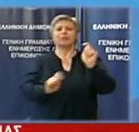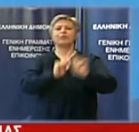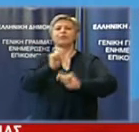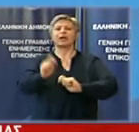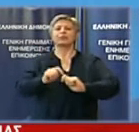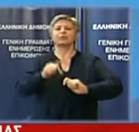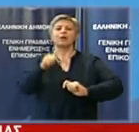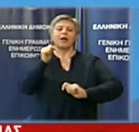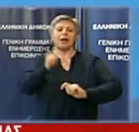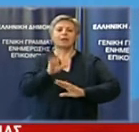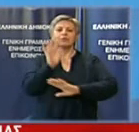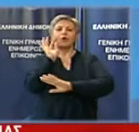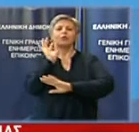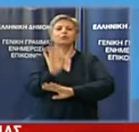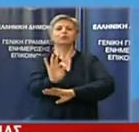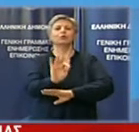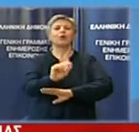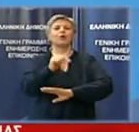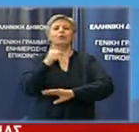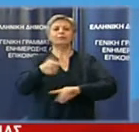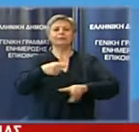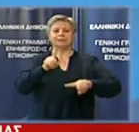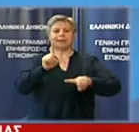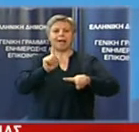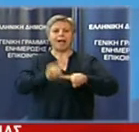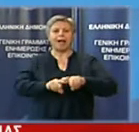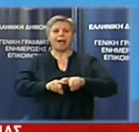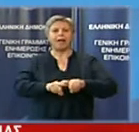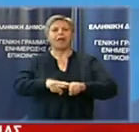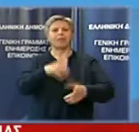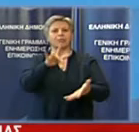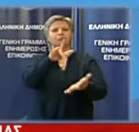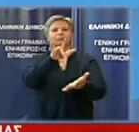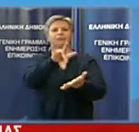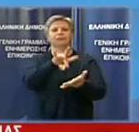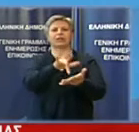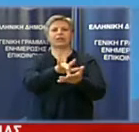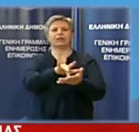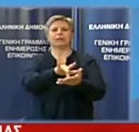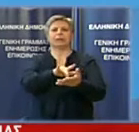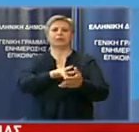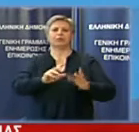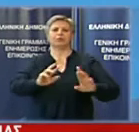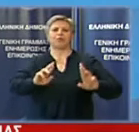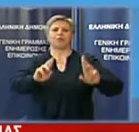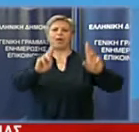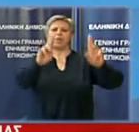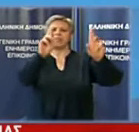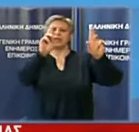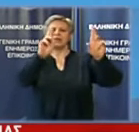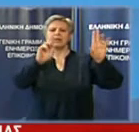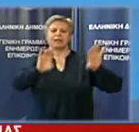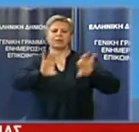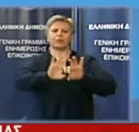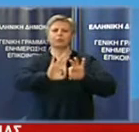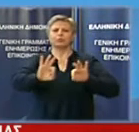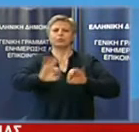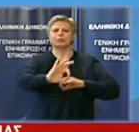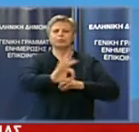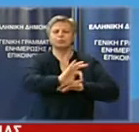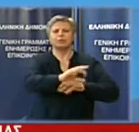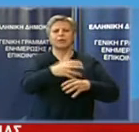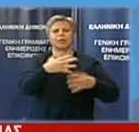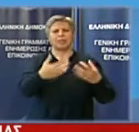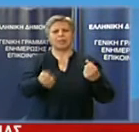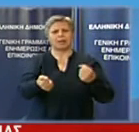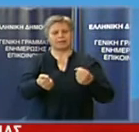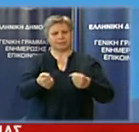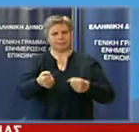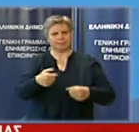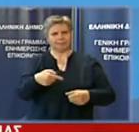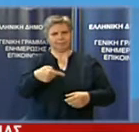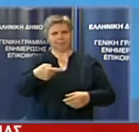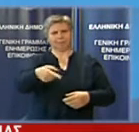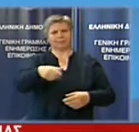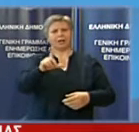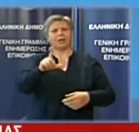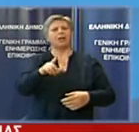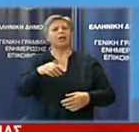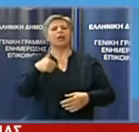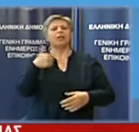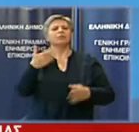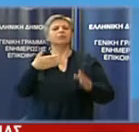της χώρας μας σε ενεργειακό κόμβο. Την ερχόμενη Παρασκευή ο Πρωθυπουργός θα μεταβεί στη Ρώμη για τη δεύτερη συνάντηση